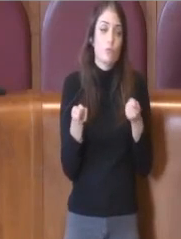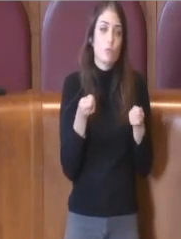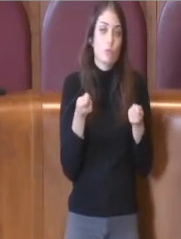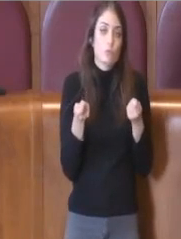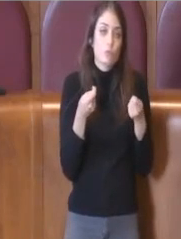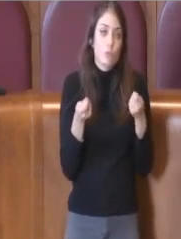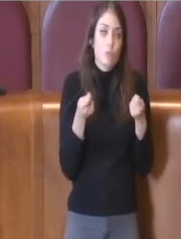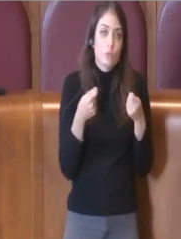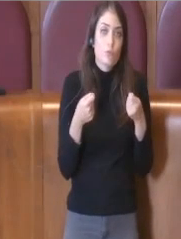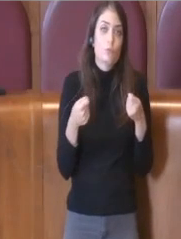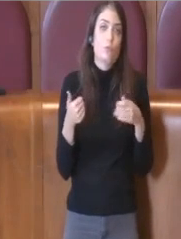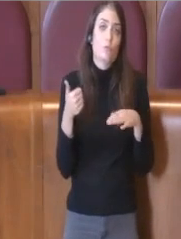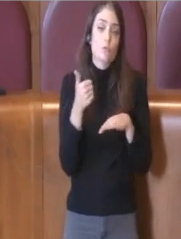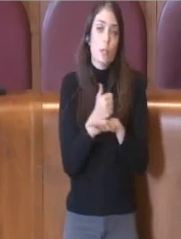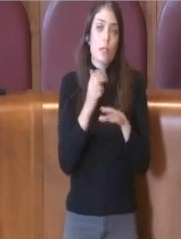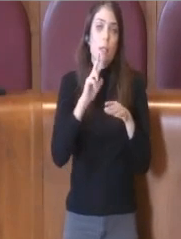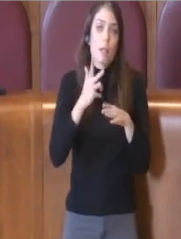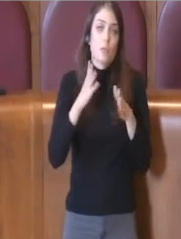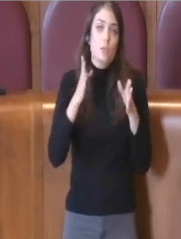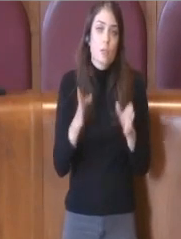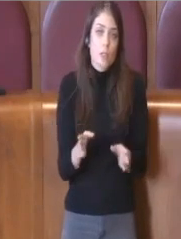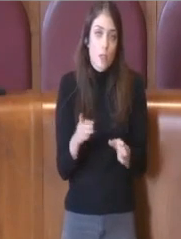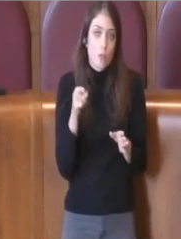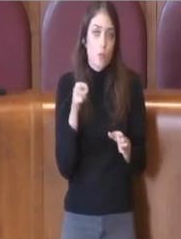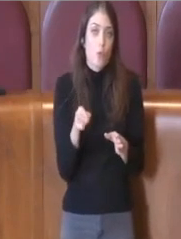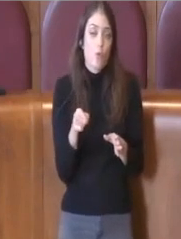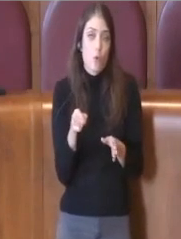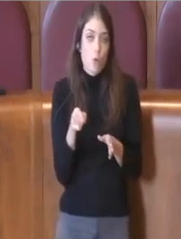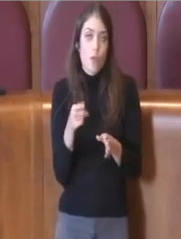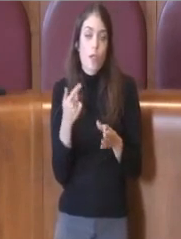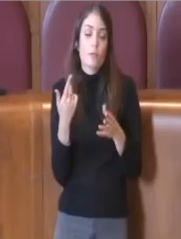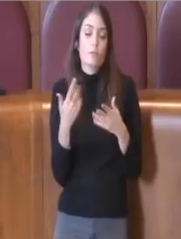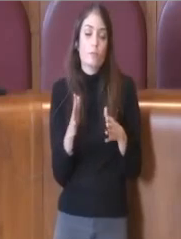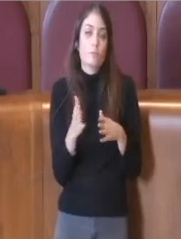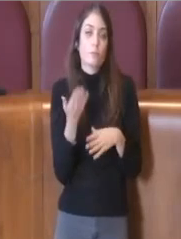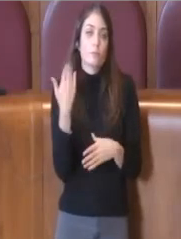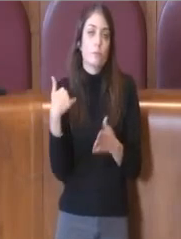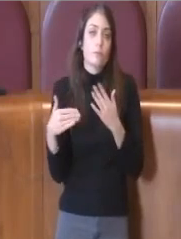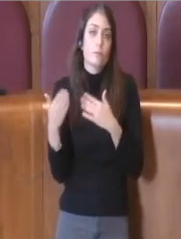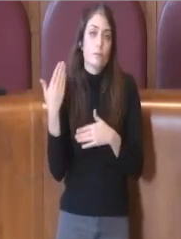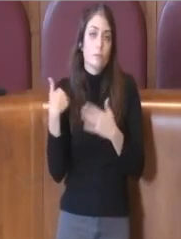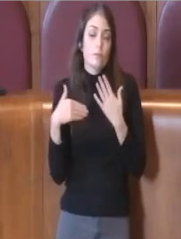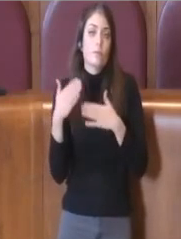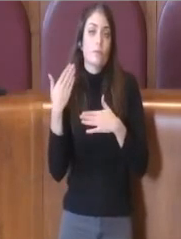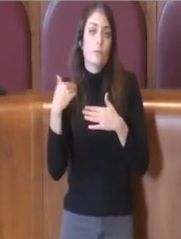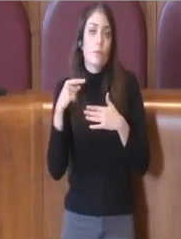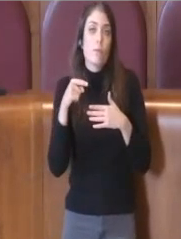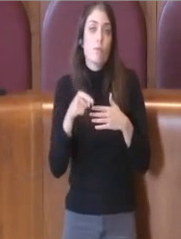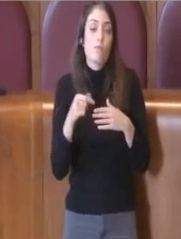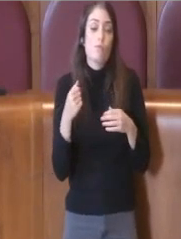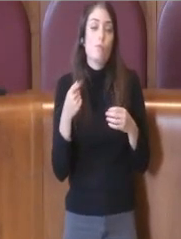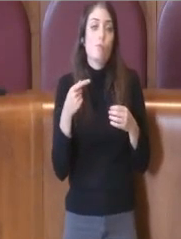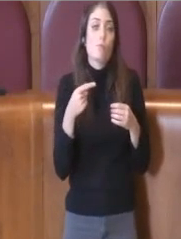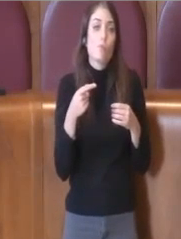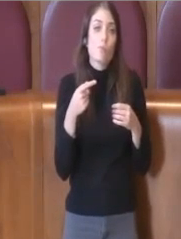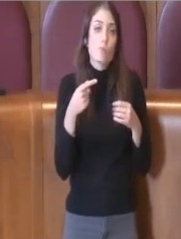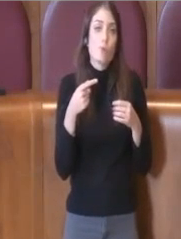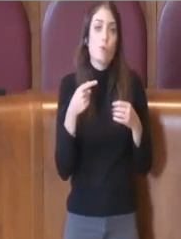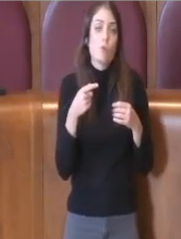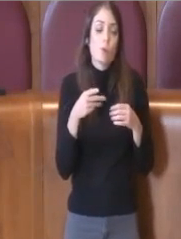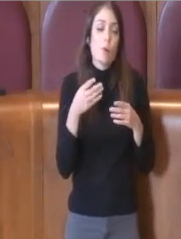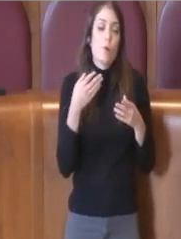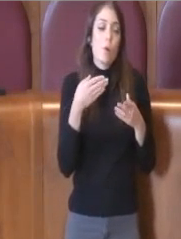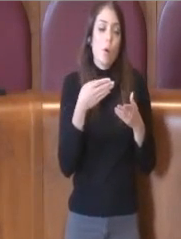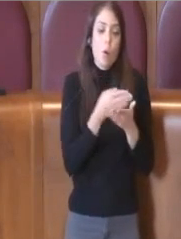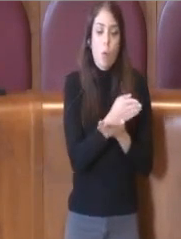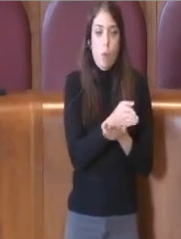da soggetti del terzo settore, quindi soggetti che storicamente si pongono cosiddetta nella sussidiarietà cosiddetta